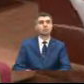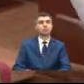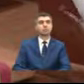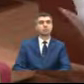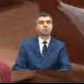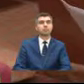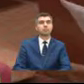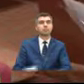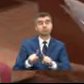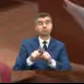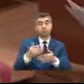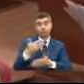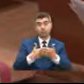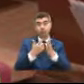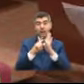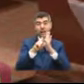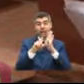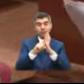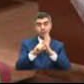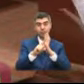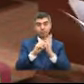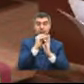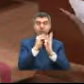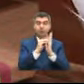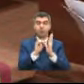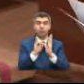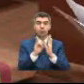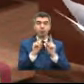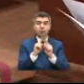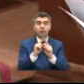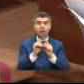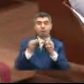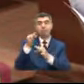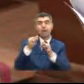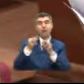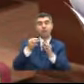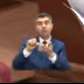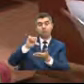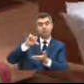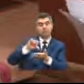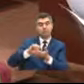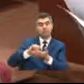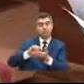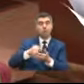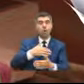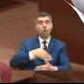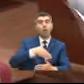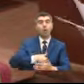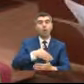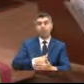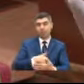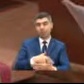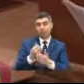هذا المرسوم ينص على إحداث محكمة استئناف جديدة بجهة قلميم ودنون، وهي محكمة الاستئناف